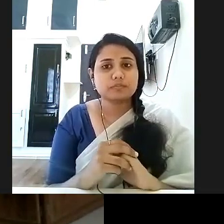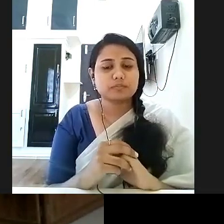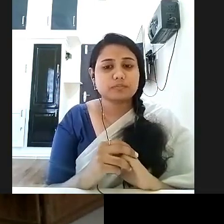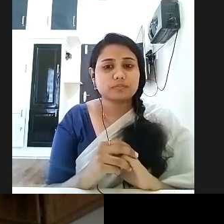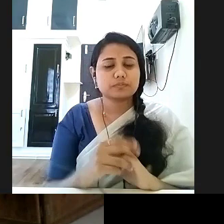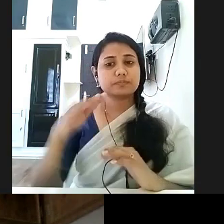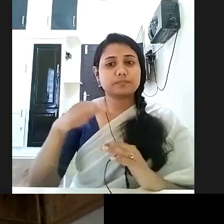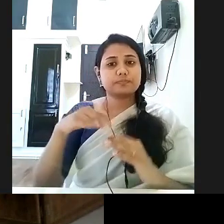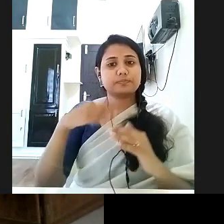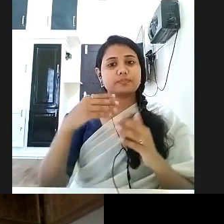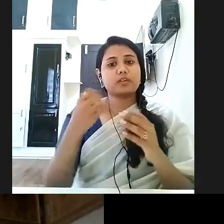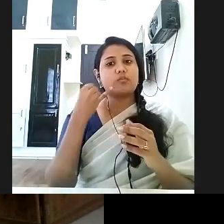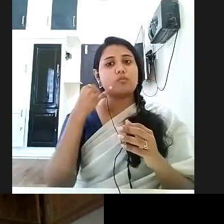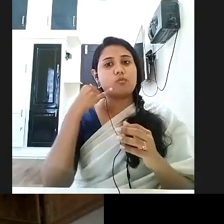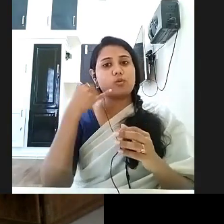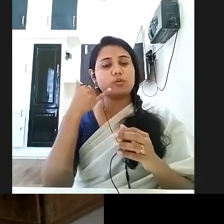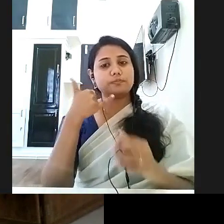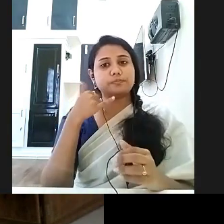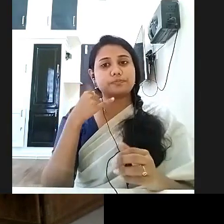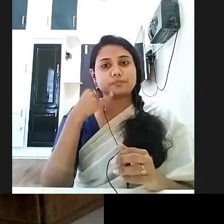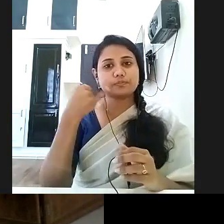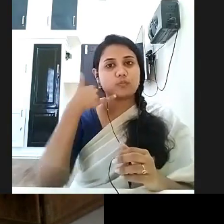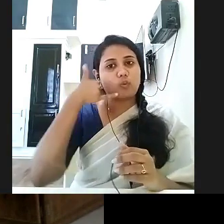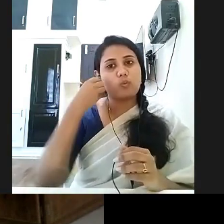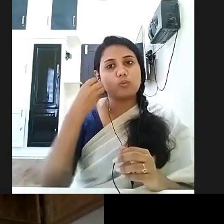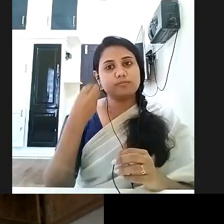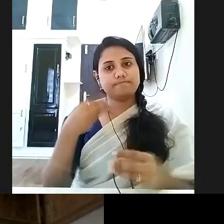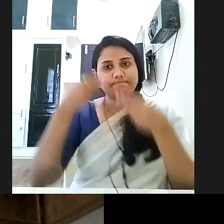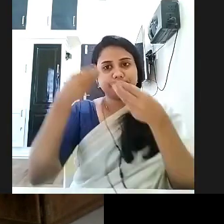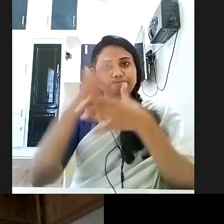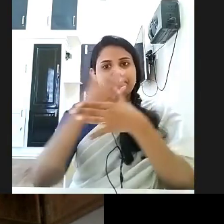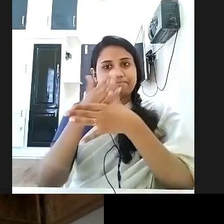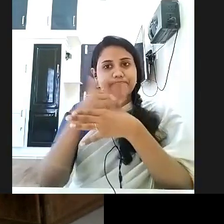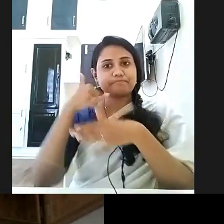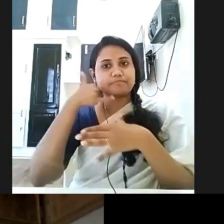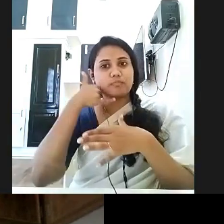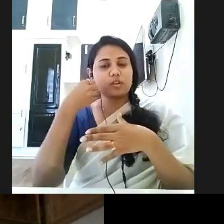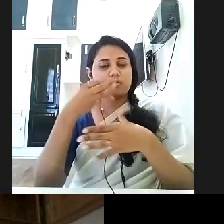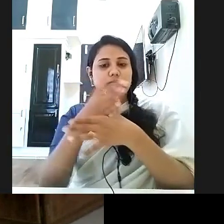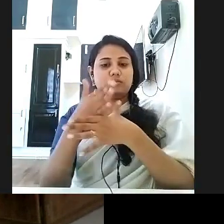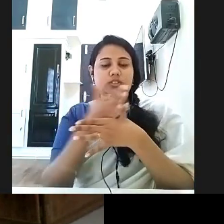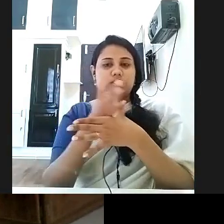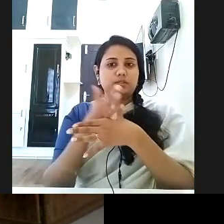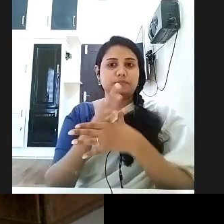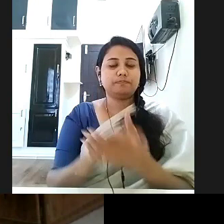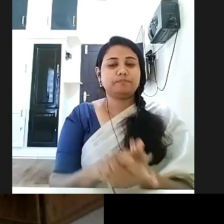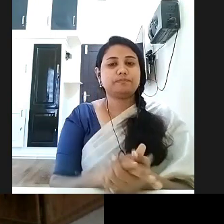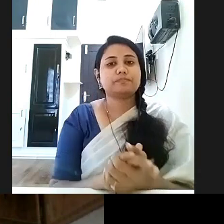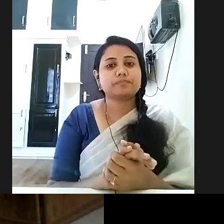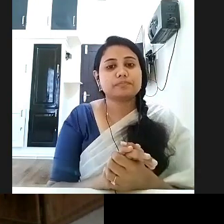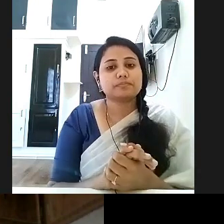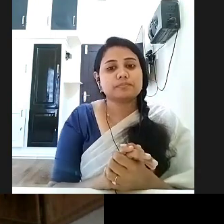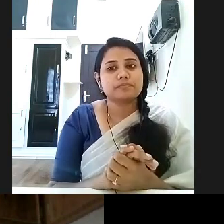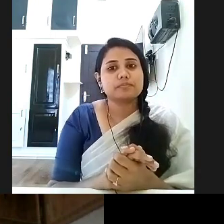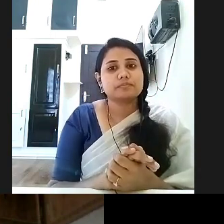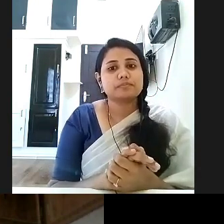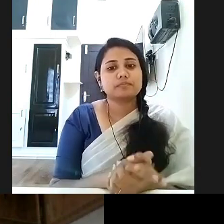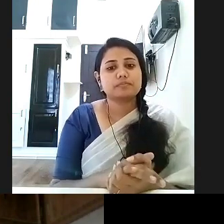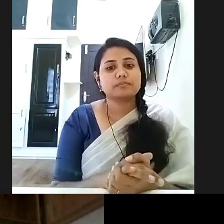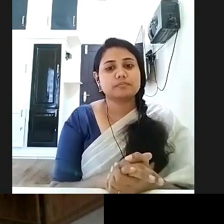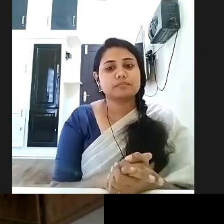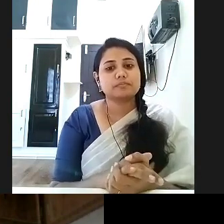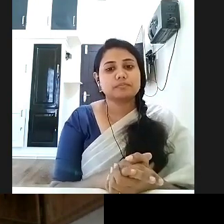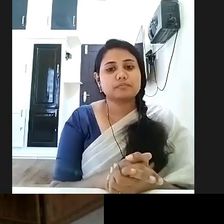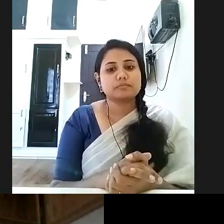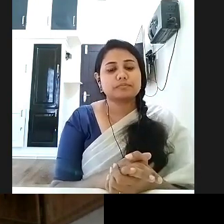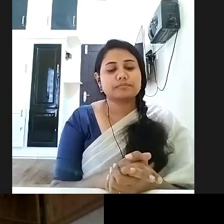സർ ഞാൻ നമ്പർ ഒന്ന് പറയാം. ഒന്ന് നോട്ട് ചെയ്യാൻ പറ്റുമോ? നോട്ട് ചെയ്യാം. അത് നടത്തത്തിനനുസരിച്ചിട്ടാണ്